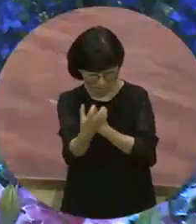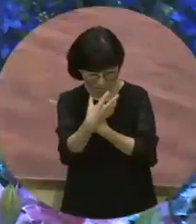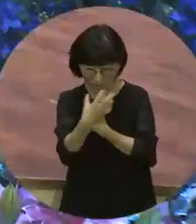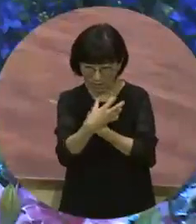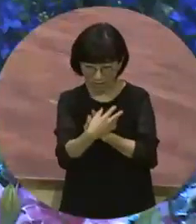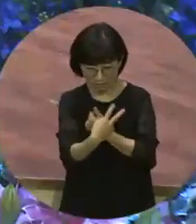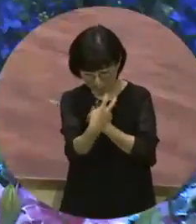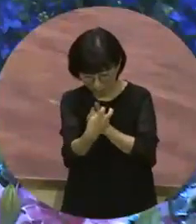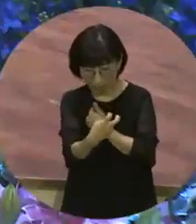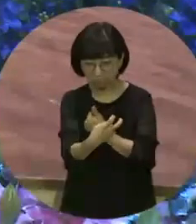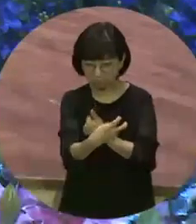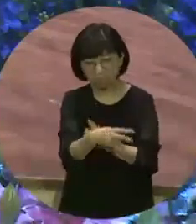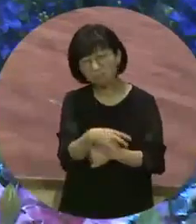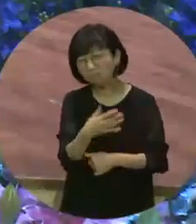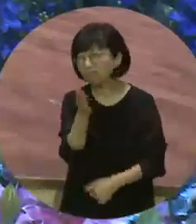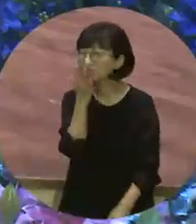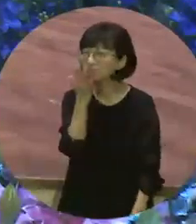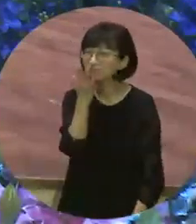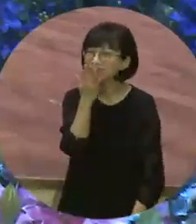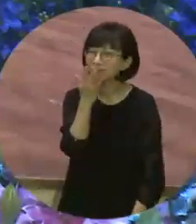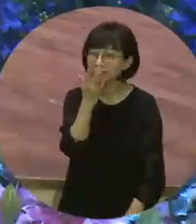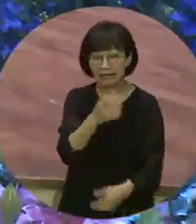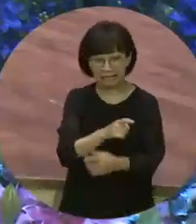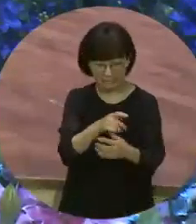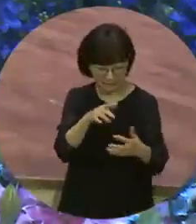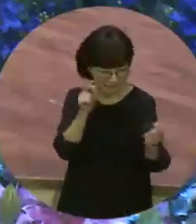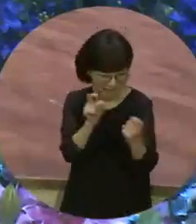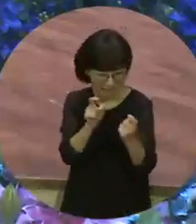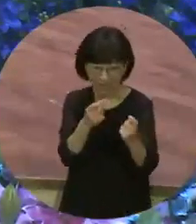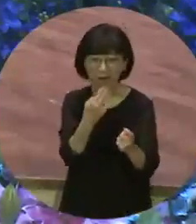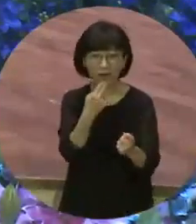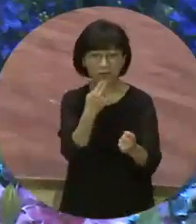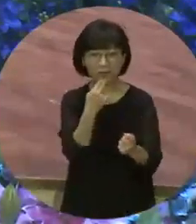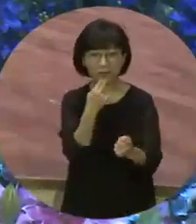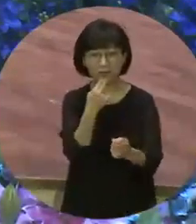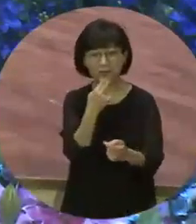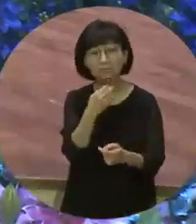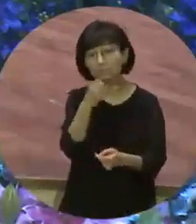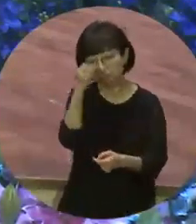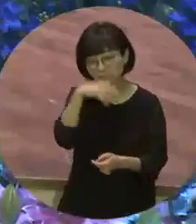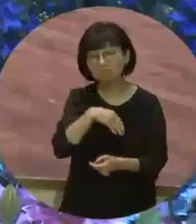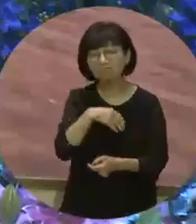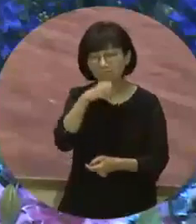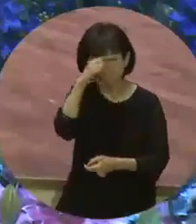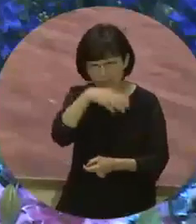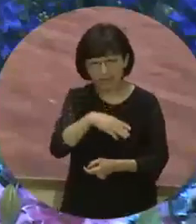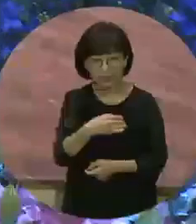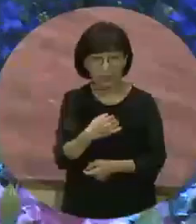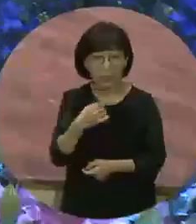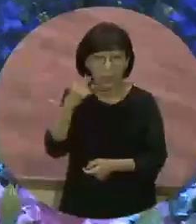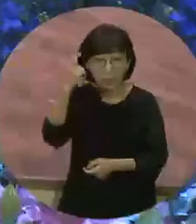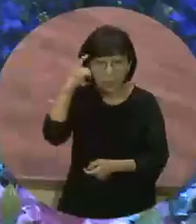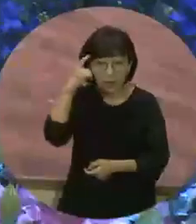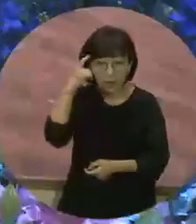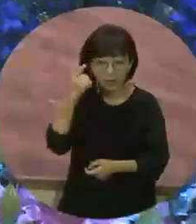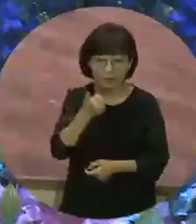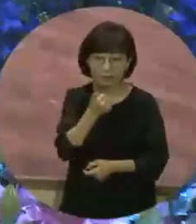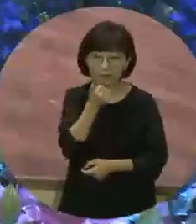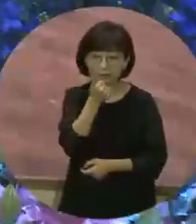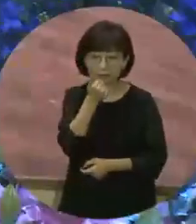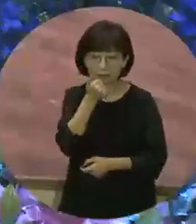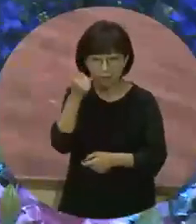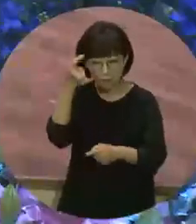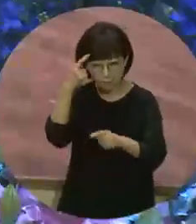관심이 없었어요. 싸우지 않았어요. 왜냐? 사람의 관심 있는 것이 아니고